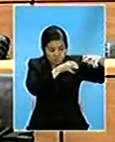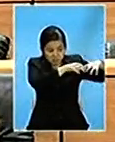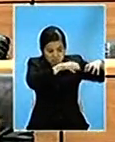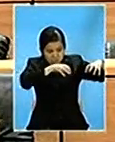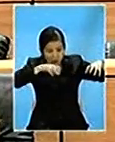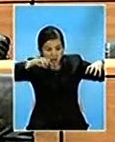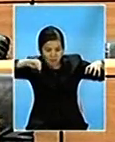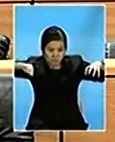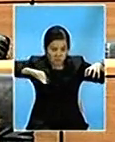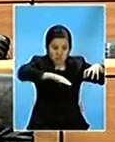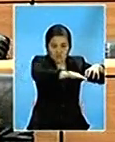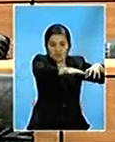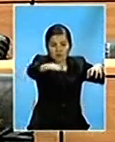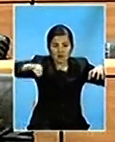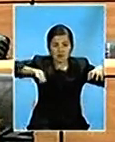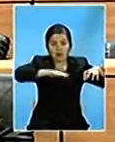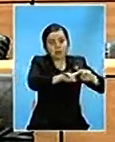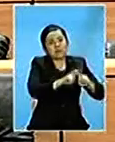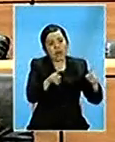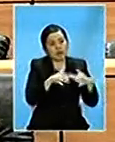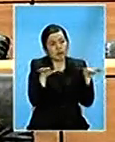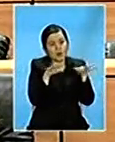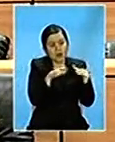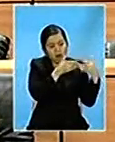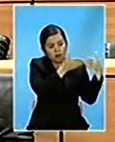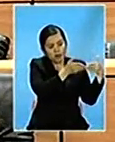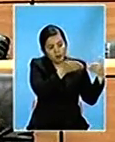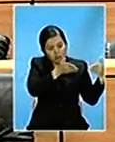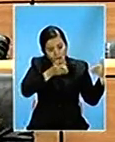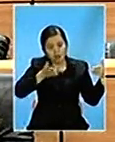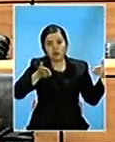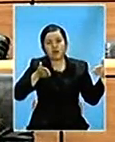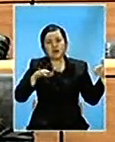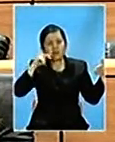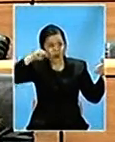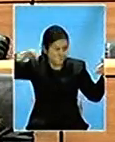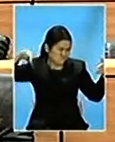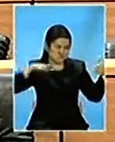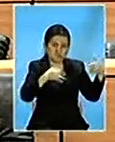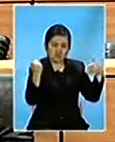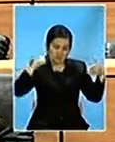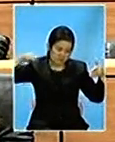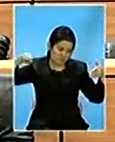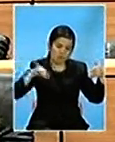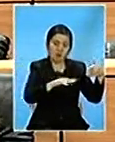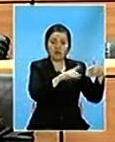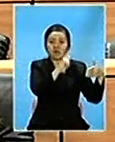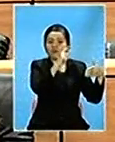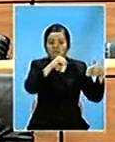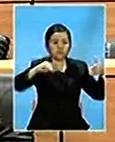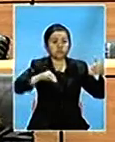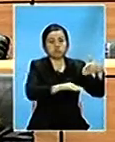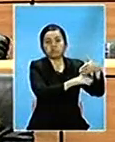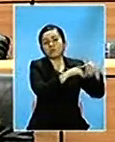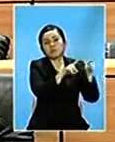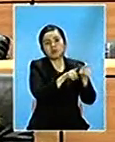ะเพื่อดันน้ำครับแต่การที่เอาเรือหางยาวไปจอดเรียงกันเป็นตับในกระแสน้ำขณะนั้นณวันที่น้ำท่วมวิกฤตการเนี่ยมันไม่มีผลอะ